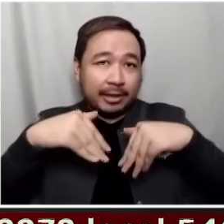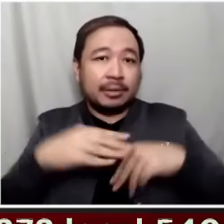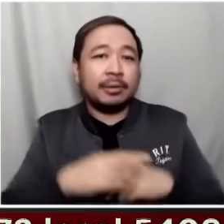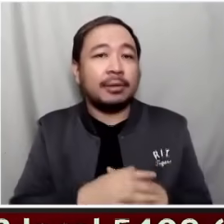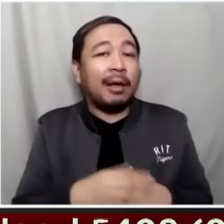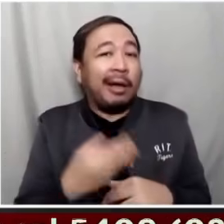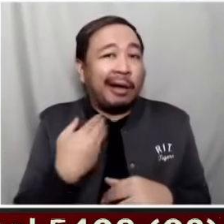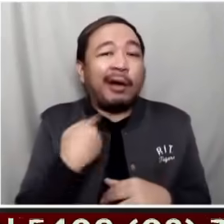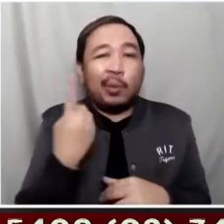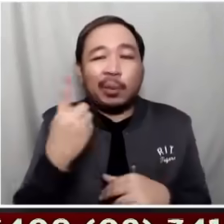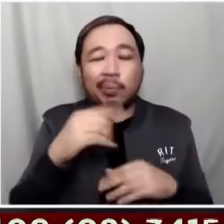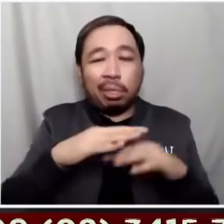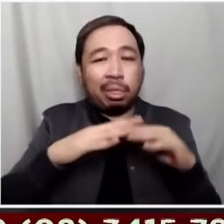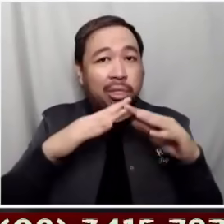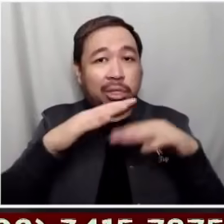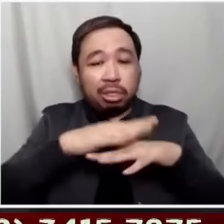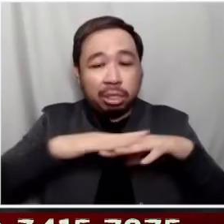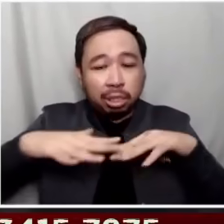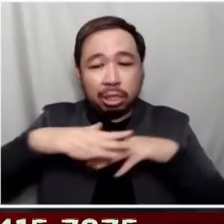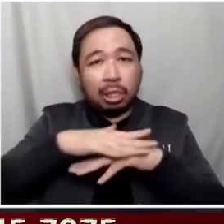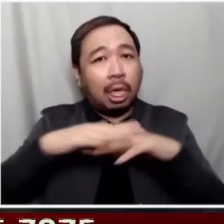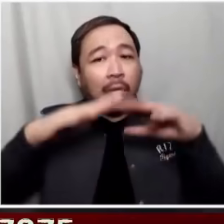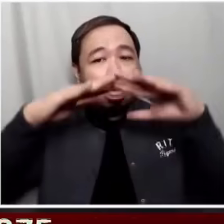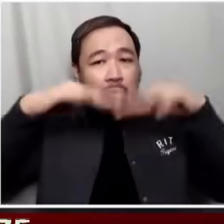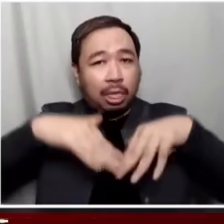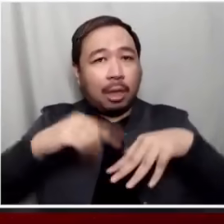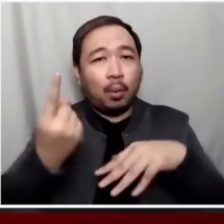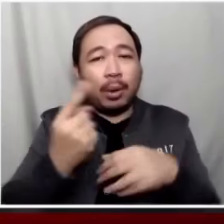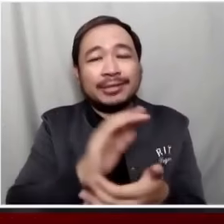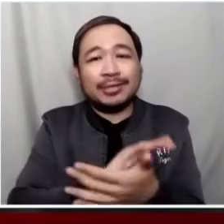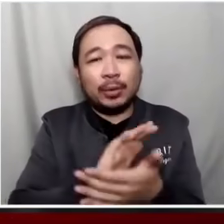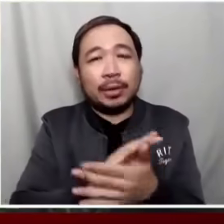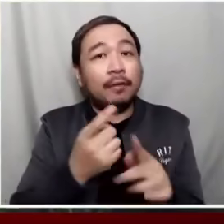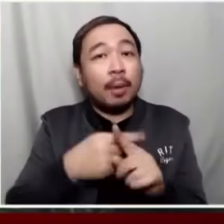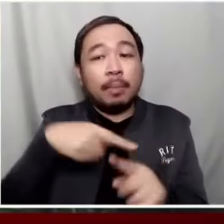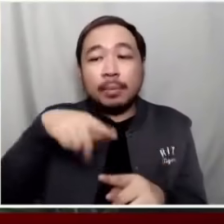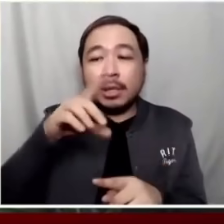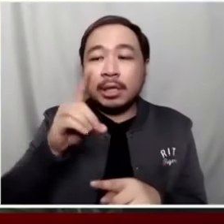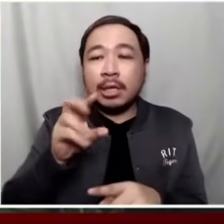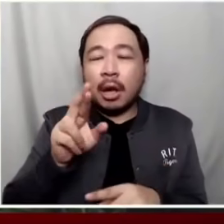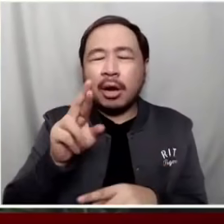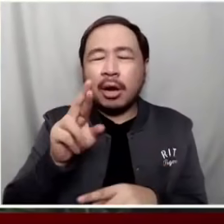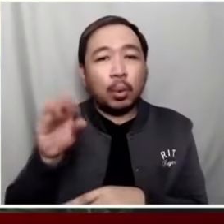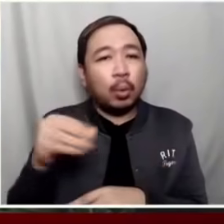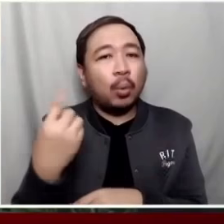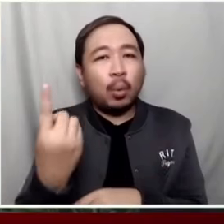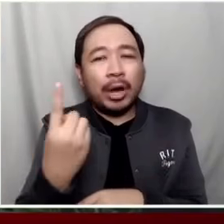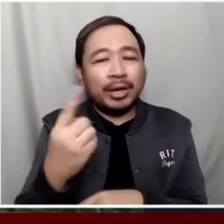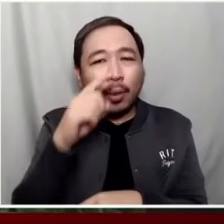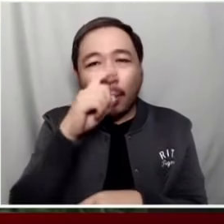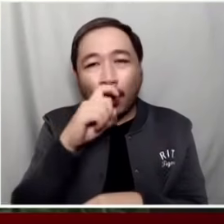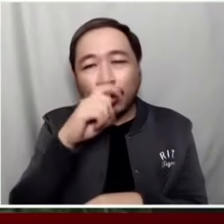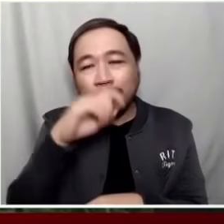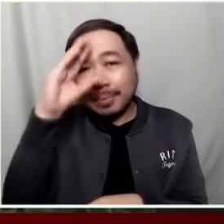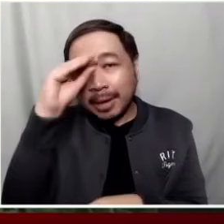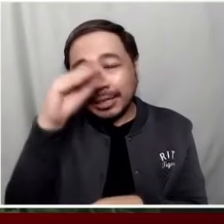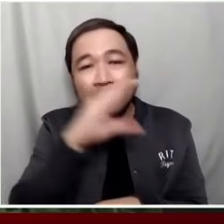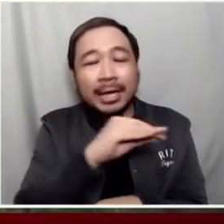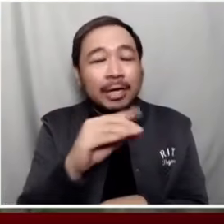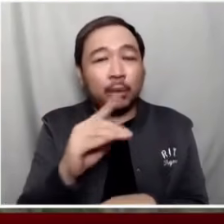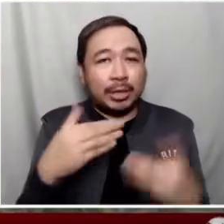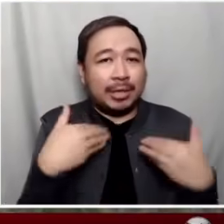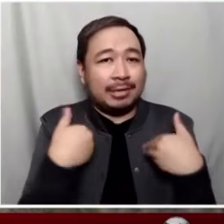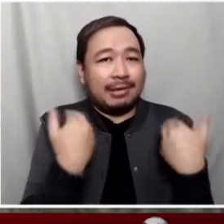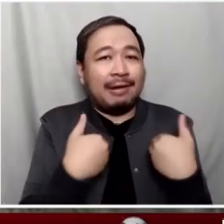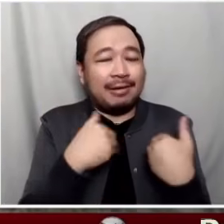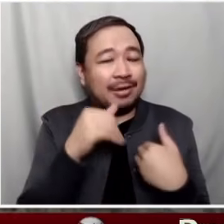isang paaralan. Ayon sa Leyte PDRRMO, isang 51 taong gulang na lalaki at isang 8 taong gulang na batang lalaki